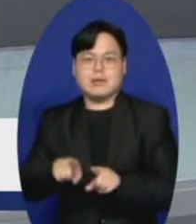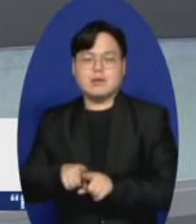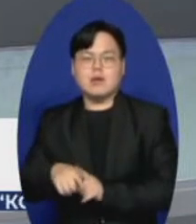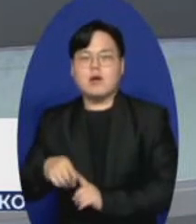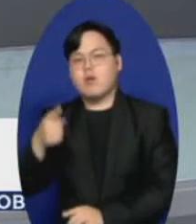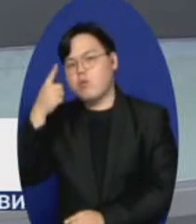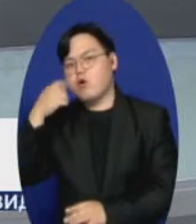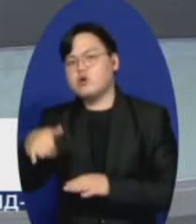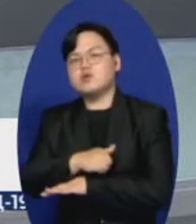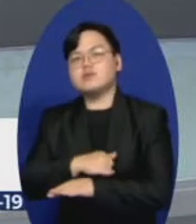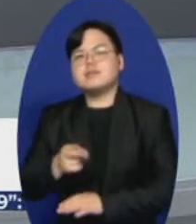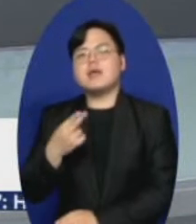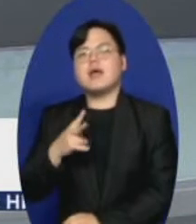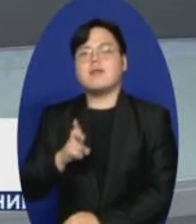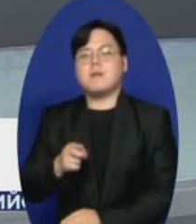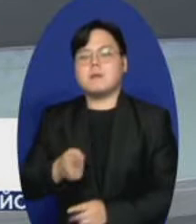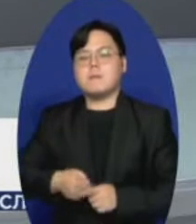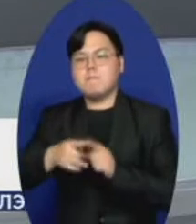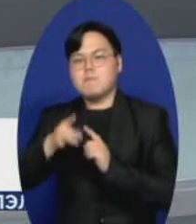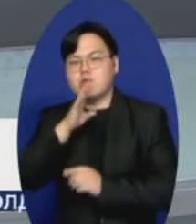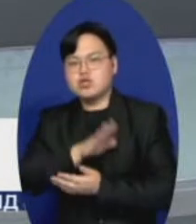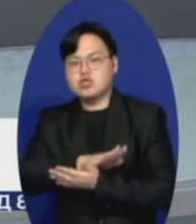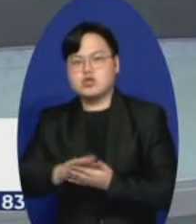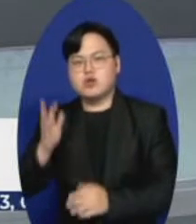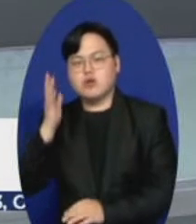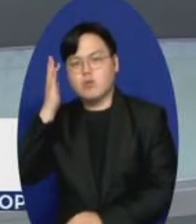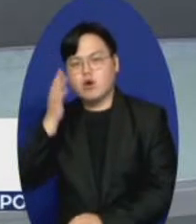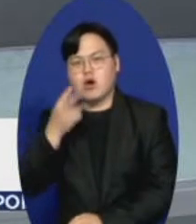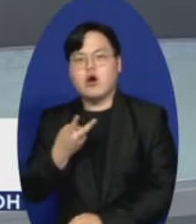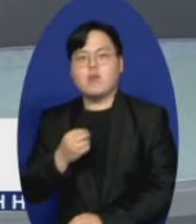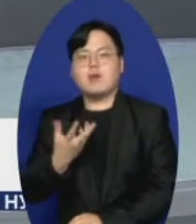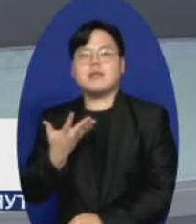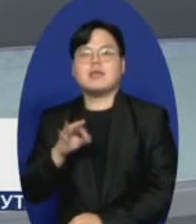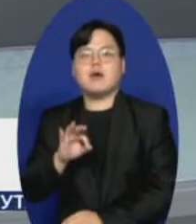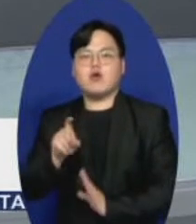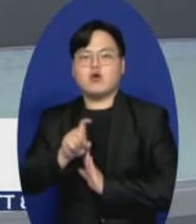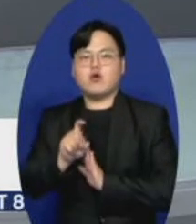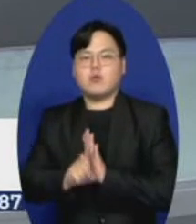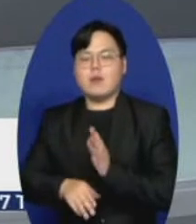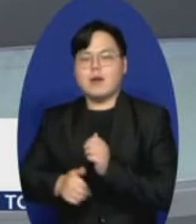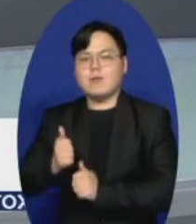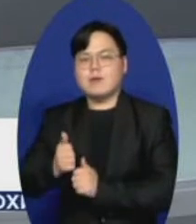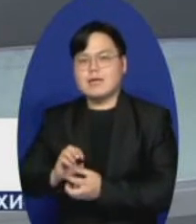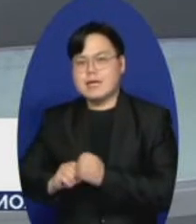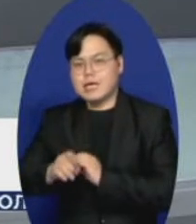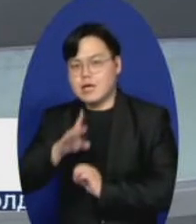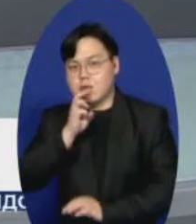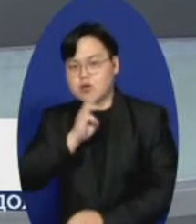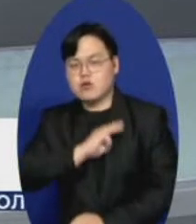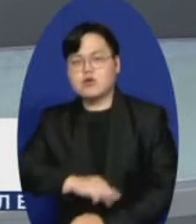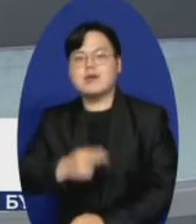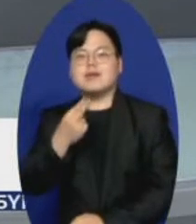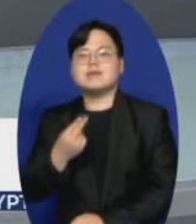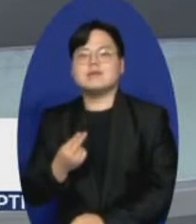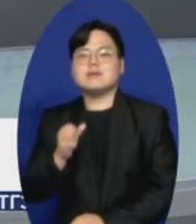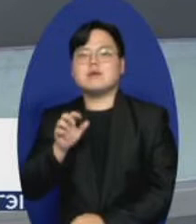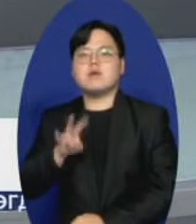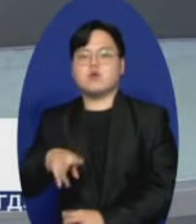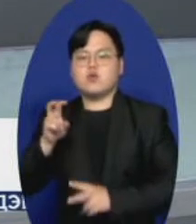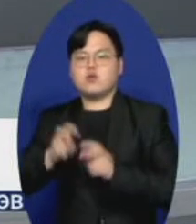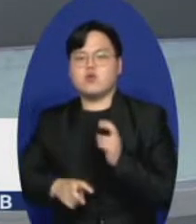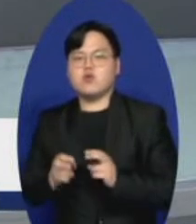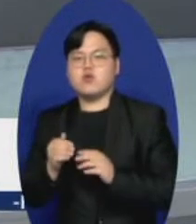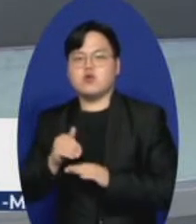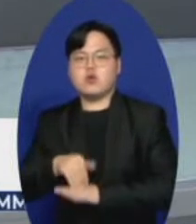улс дотоодын нийт бүтээгдэхүүнээ нэмэгдүүлэх шин сэргэлтийн бодлого асы хараа 2050 хөтөлбөрүүдийг амжилттай хэрэгжүүлэхийн тулд цементийн